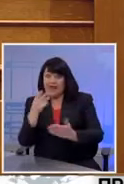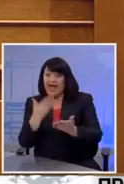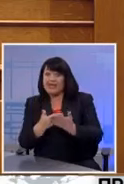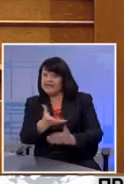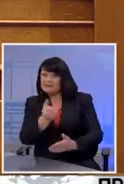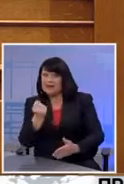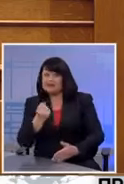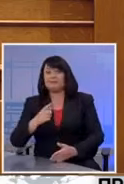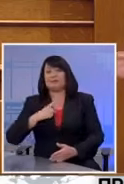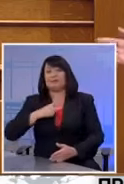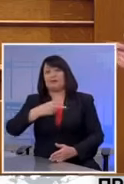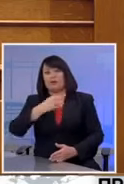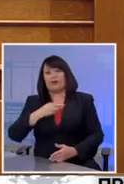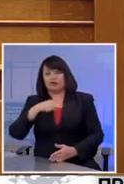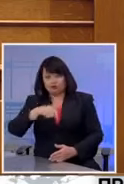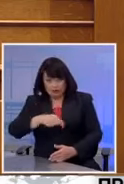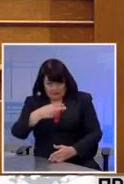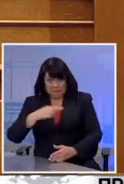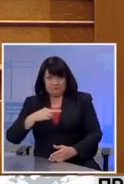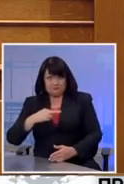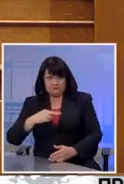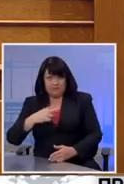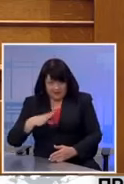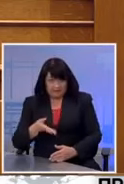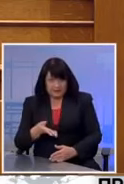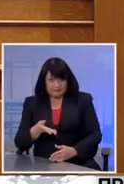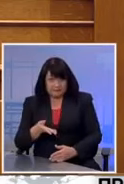Περιμένω την απάντησή σας. Μπορείτε να την δώσετε και τώρα, αν θέλετε.